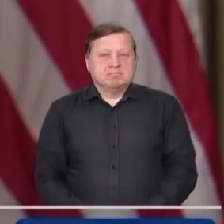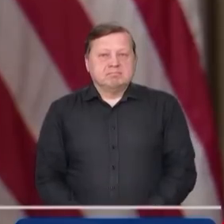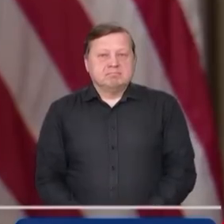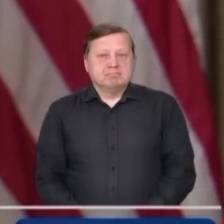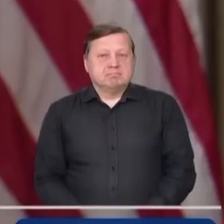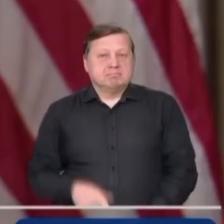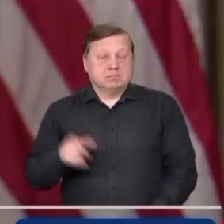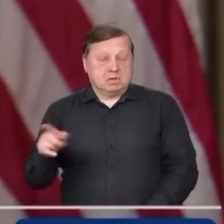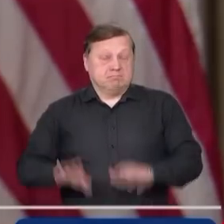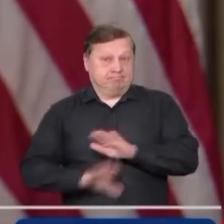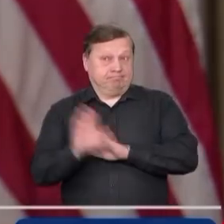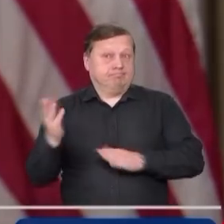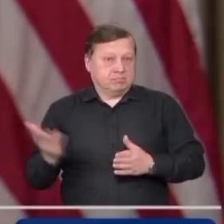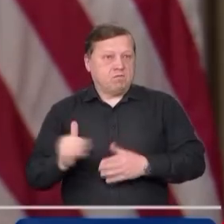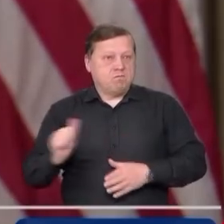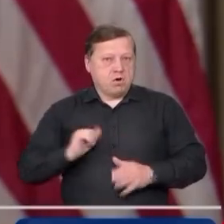przedstawicielstwo sił